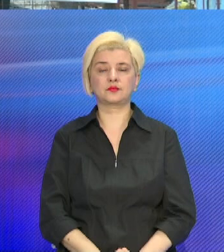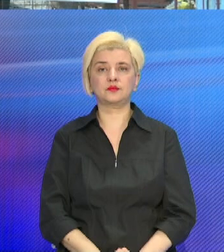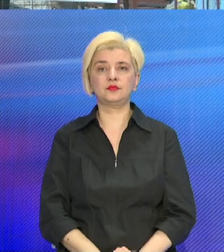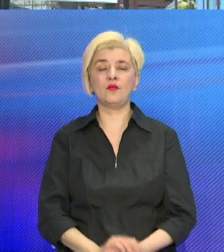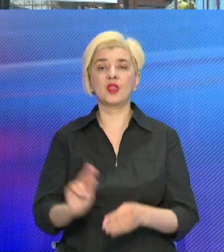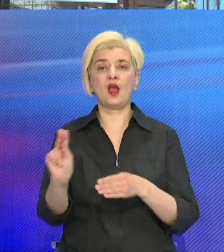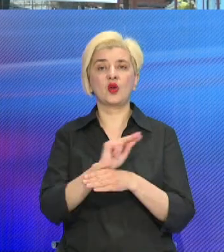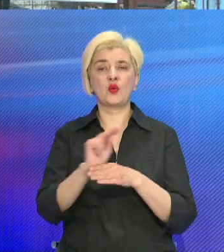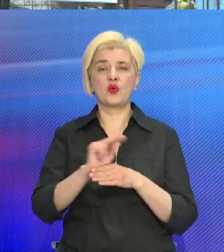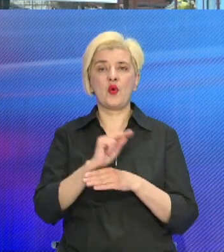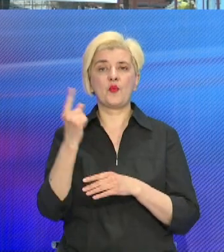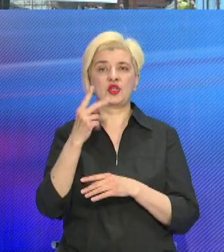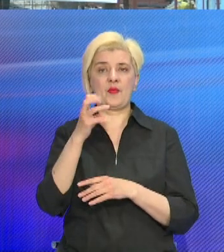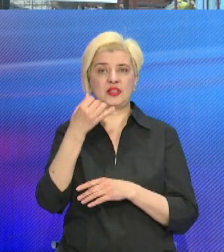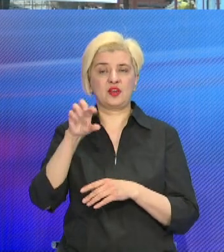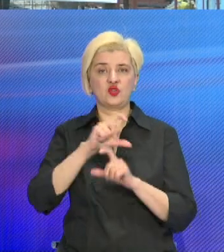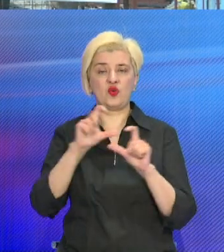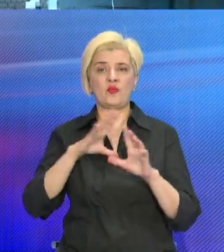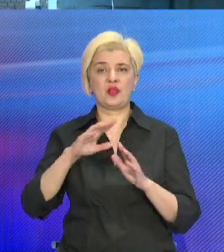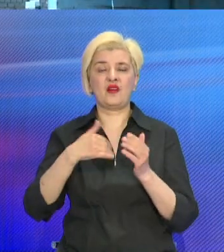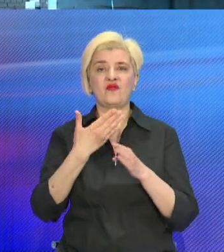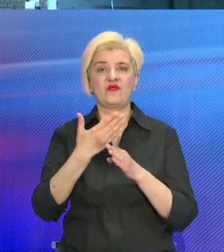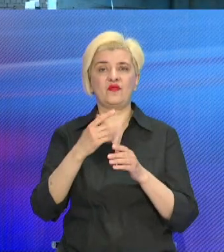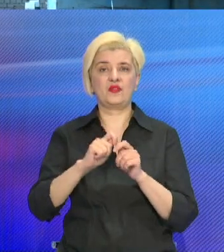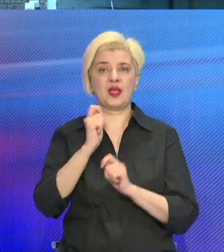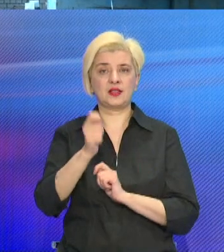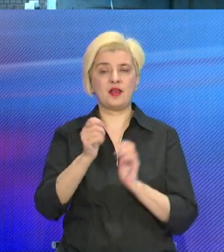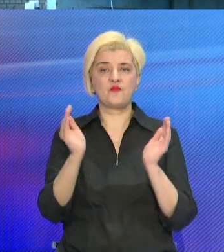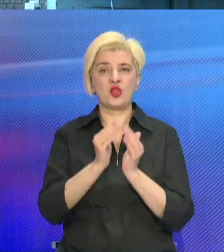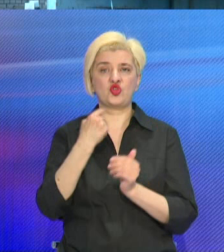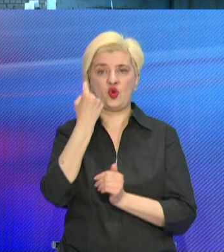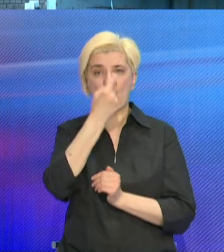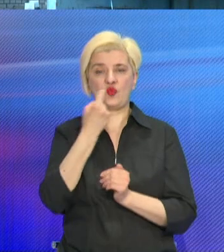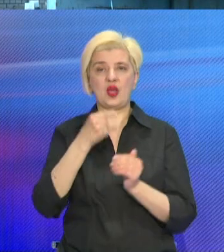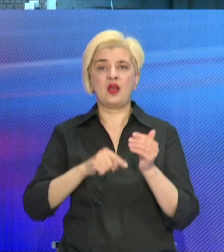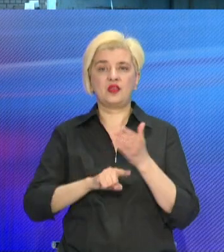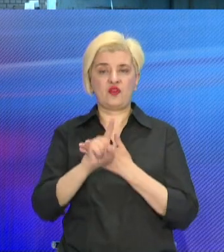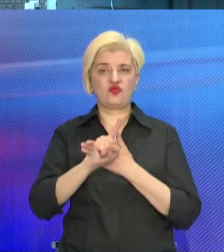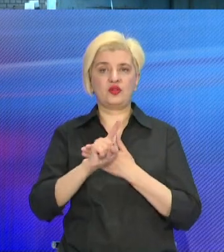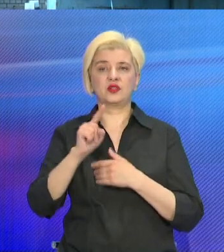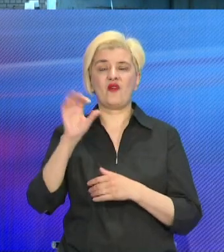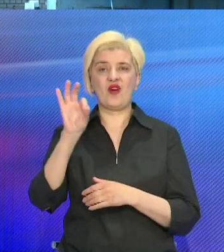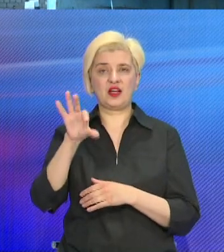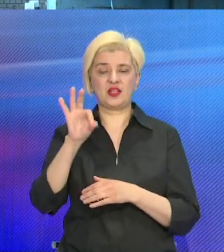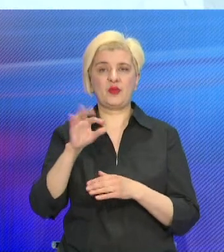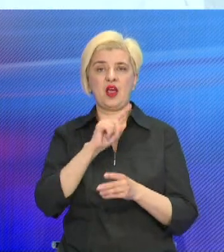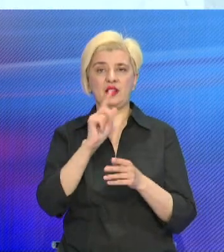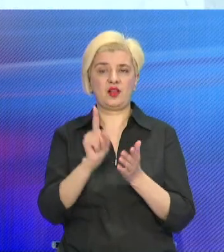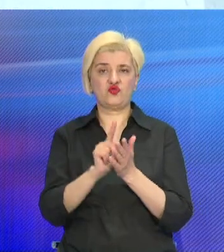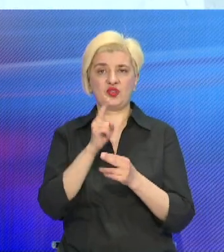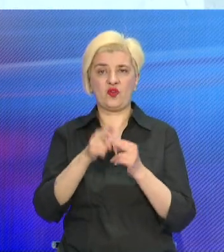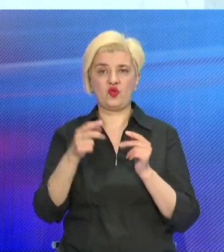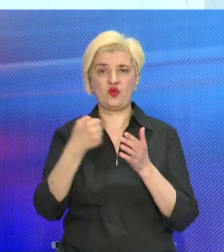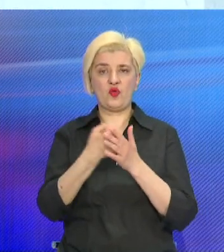На реконструкцию Першамайской школы было дадено меньше, чем год. Работы начались летось у кастрычнику, а скончиться повинны сёлета до 1 жнивня.